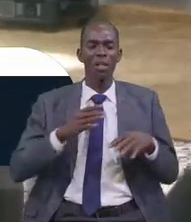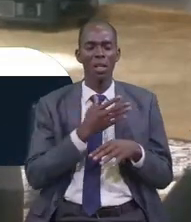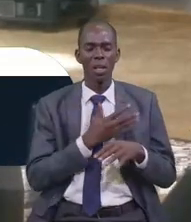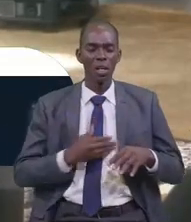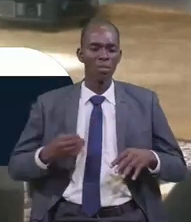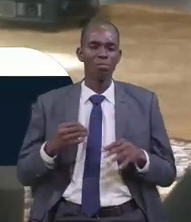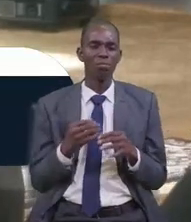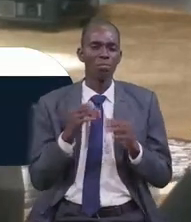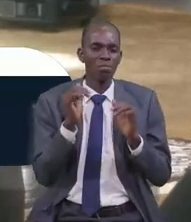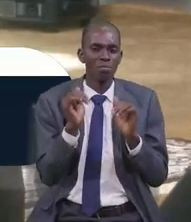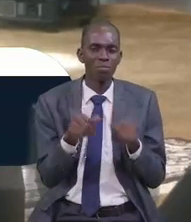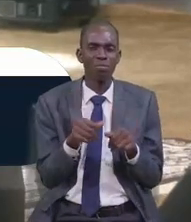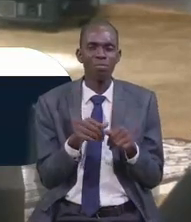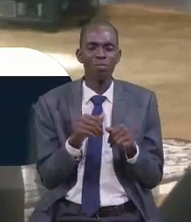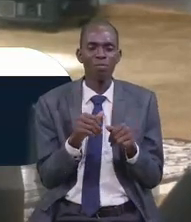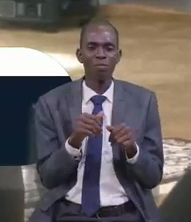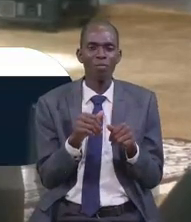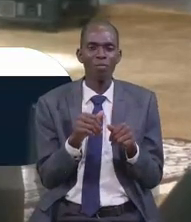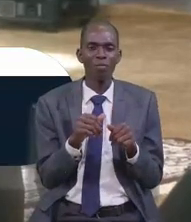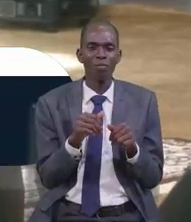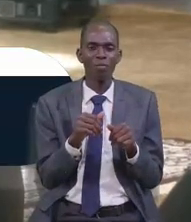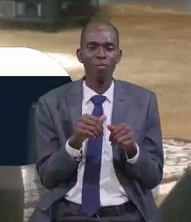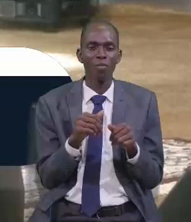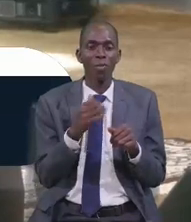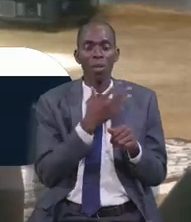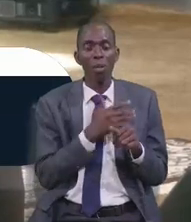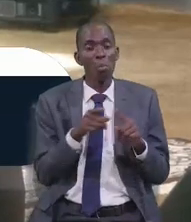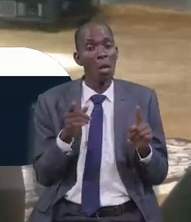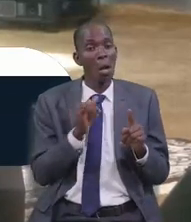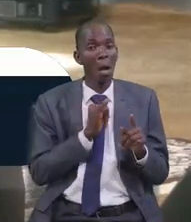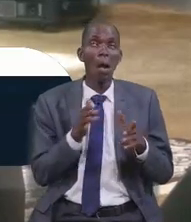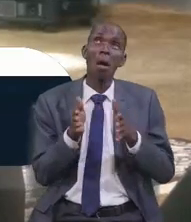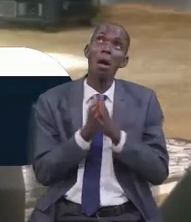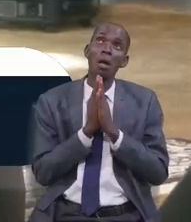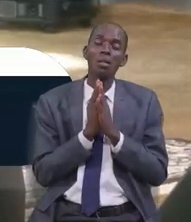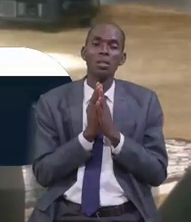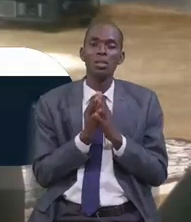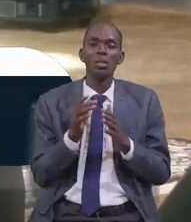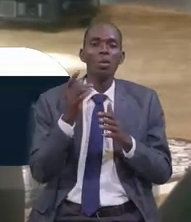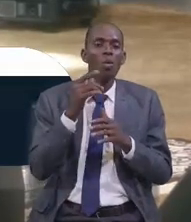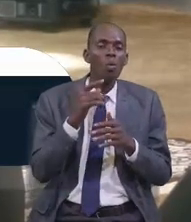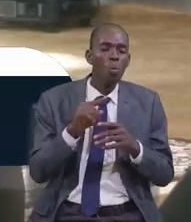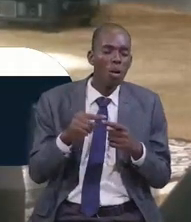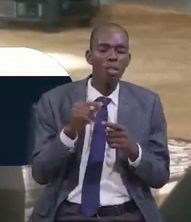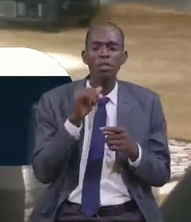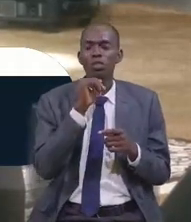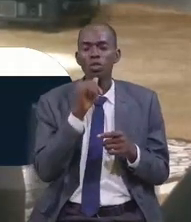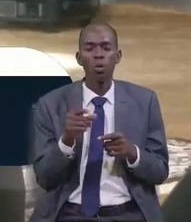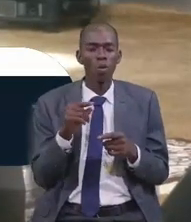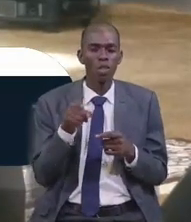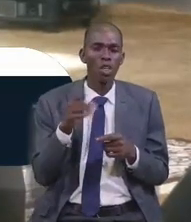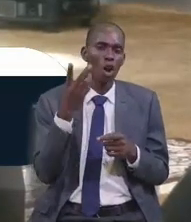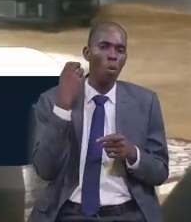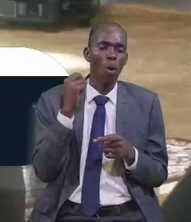Un aspect redoutable. Je ne lui ai pas demandé d'où il était. Et il ne